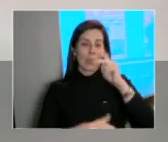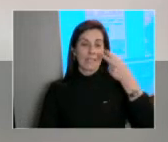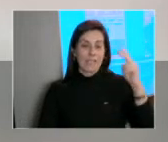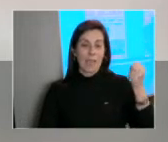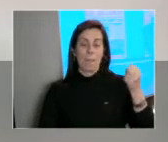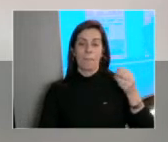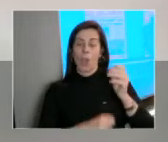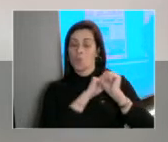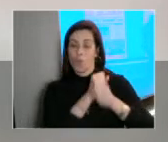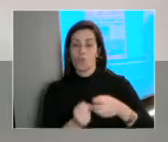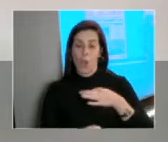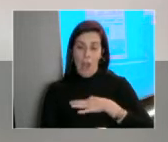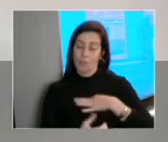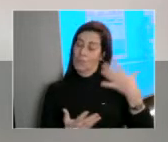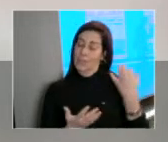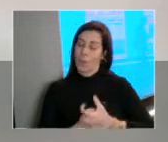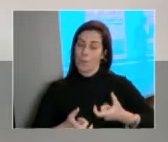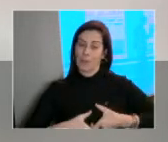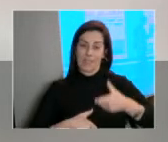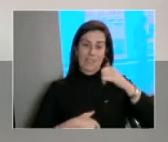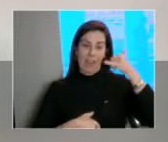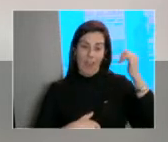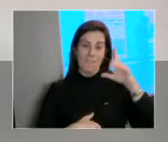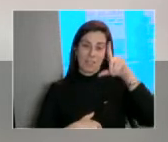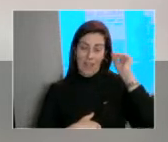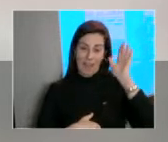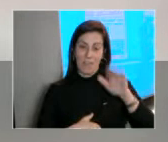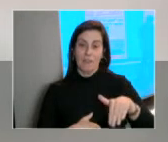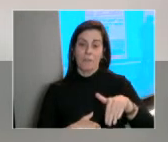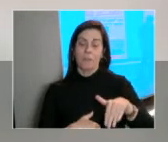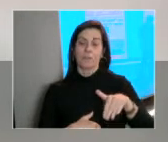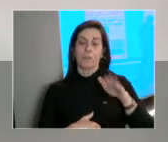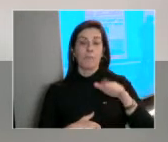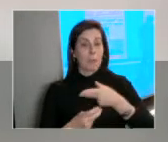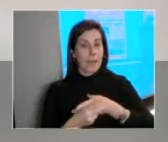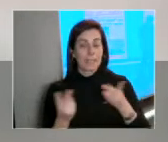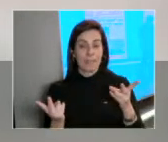הג'ודוקות שלנו שזכו אתמול בתחרות בתל אביב. וגם